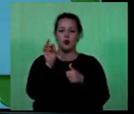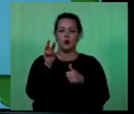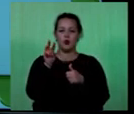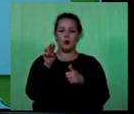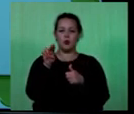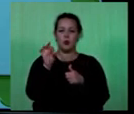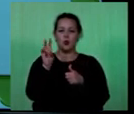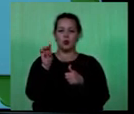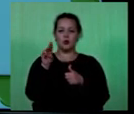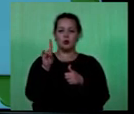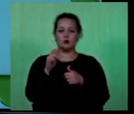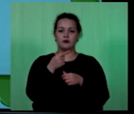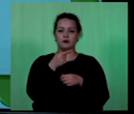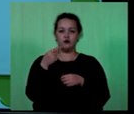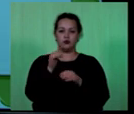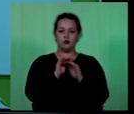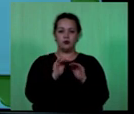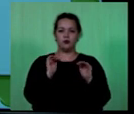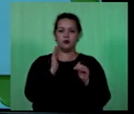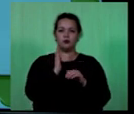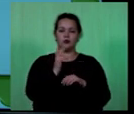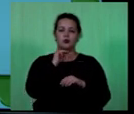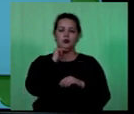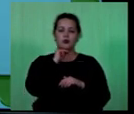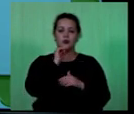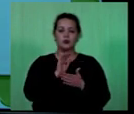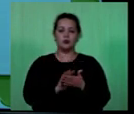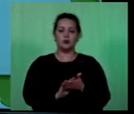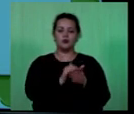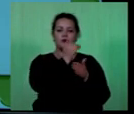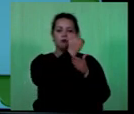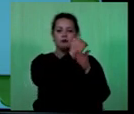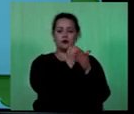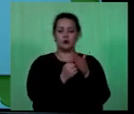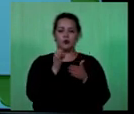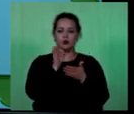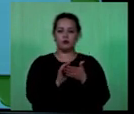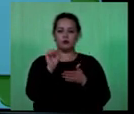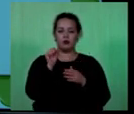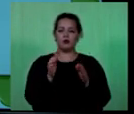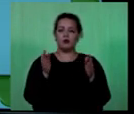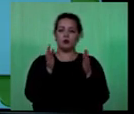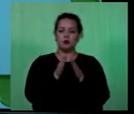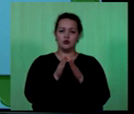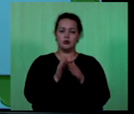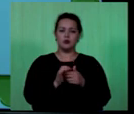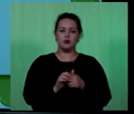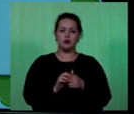вычитания ребята будьте внимательны вариант ответа а уменьшаемое